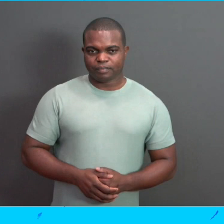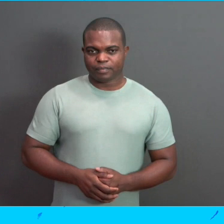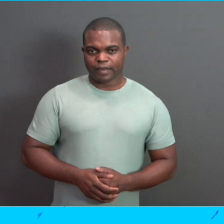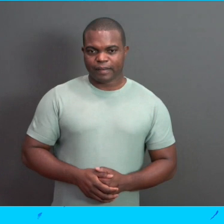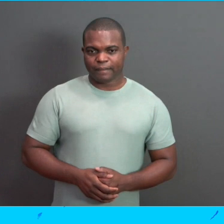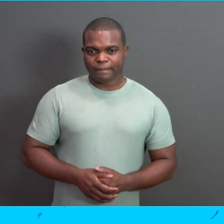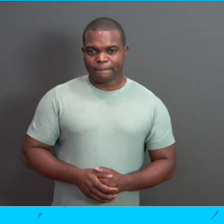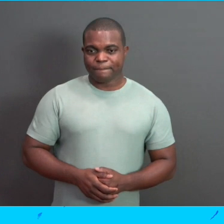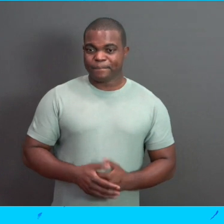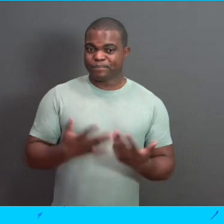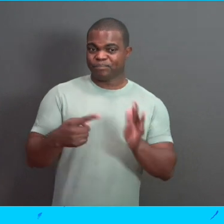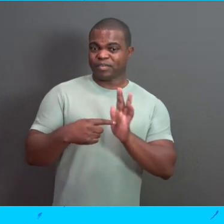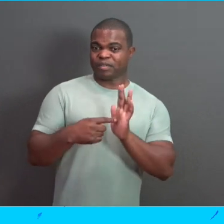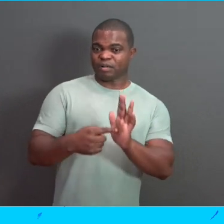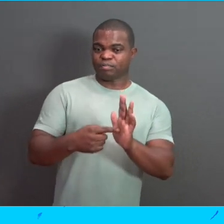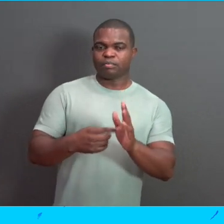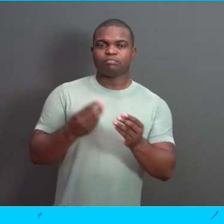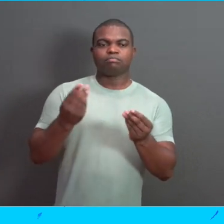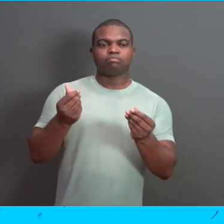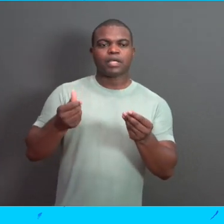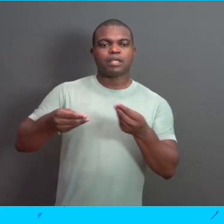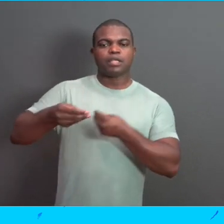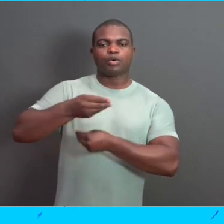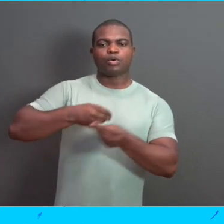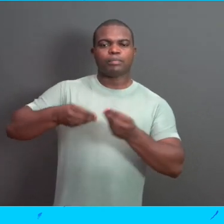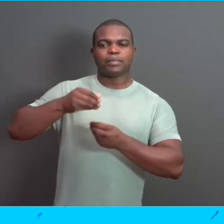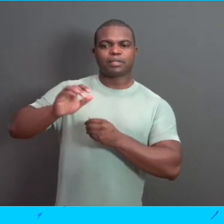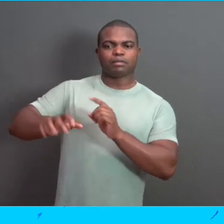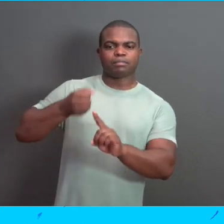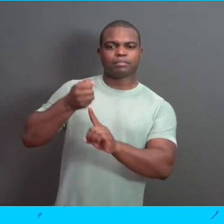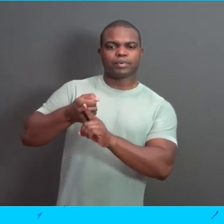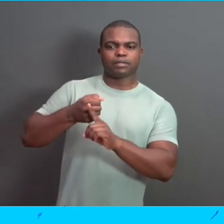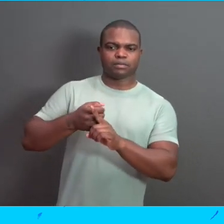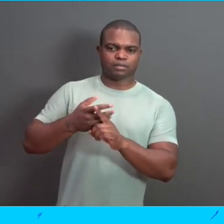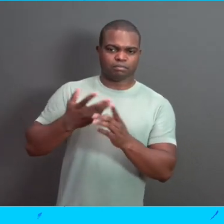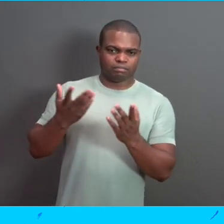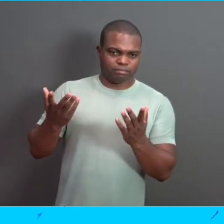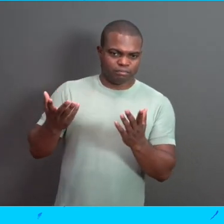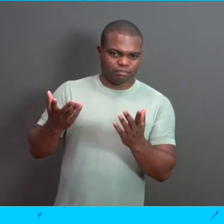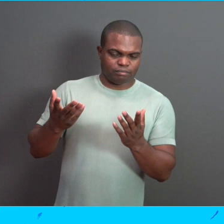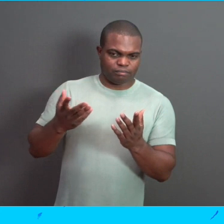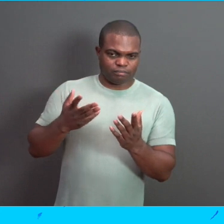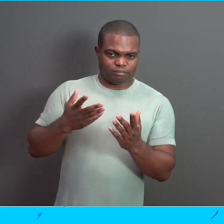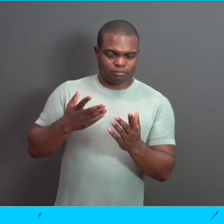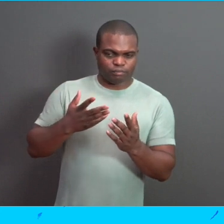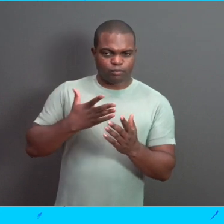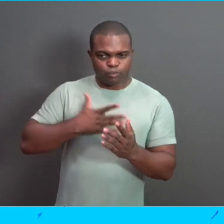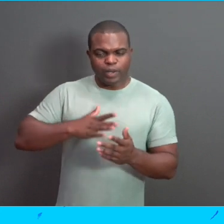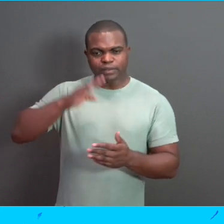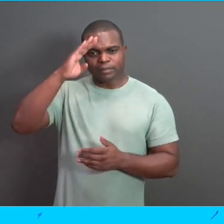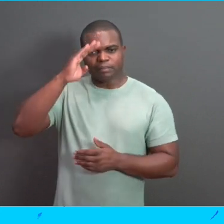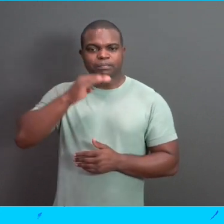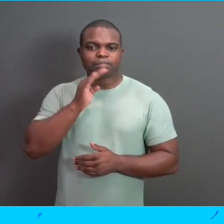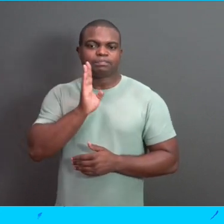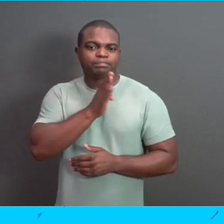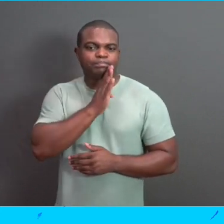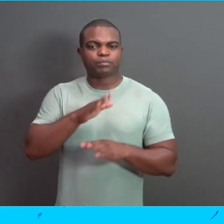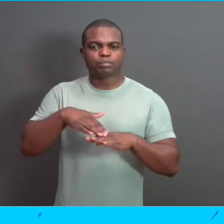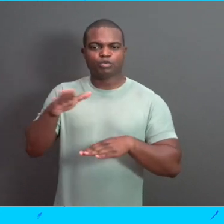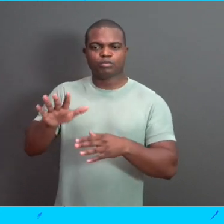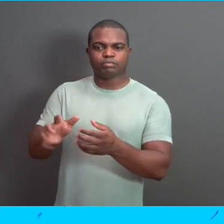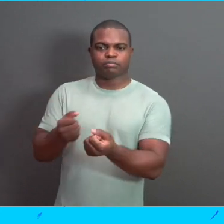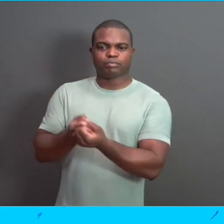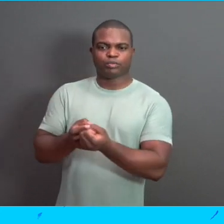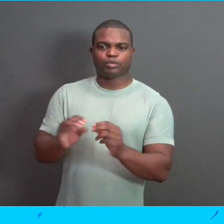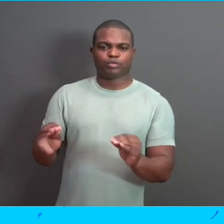programmes comme le support économique pour les adolescents, accès à des écoles